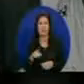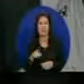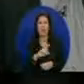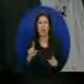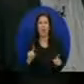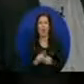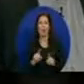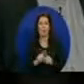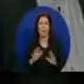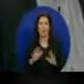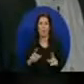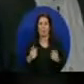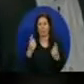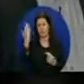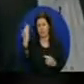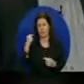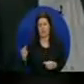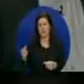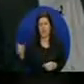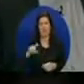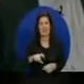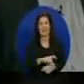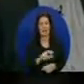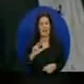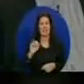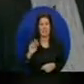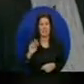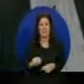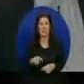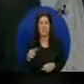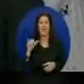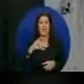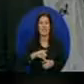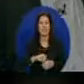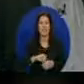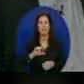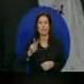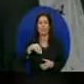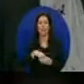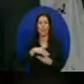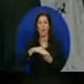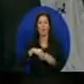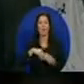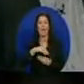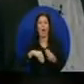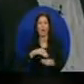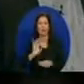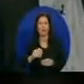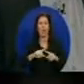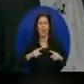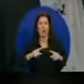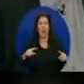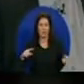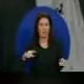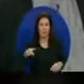באירוע הקודם בנחלין, שאז היה דלק סילונים, אלא נפט גולמי זה תערובת כל מיני פחממנים, כולל